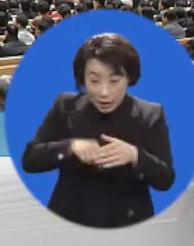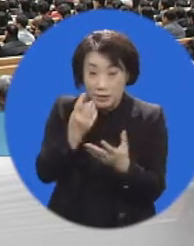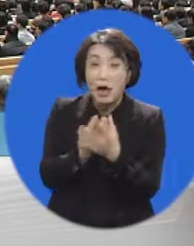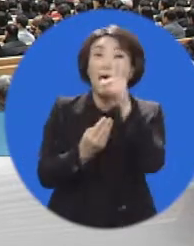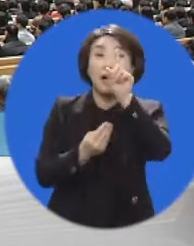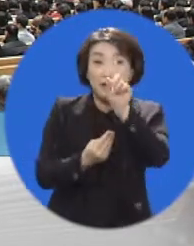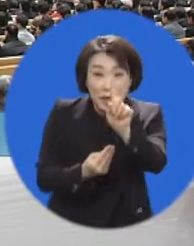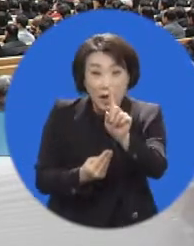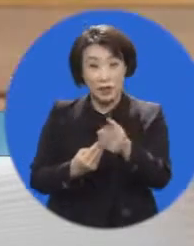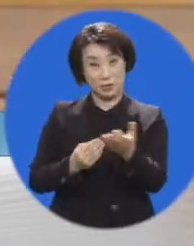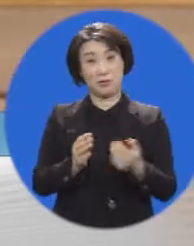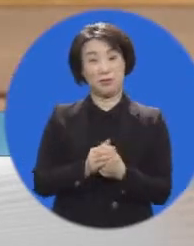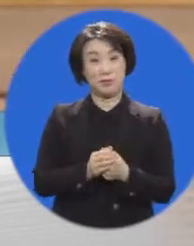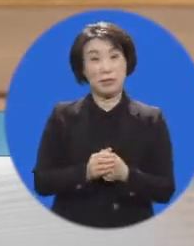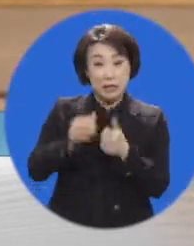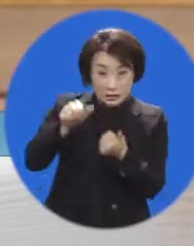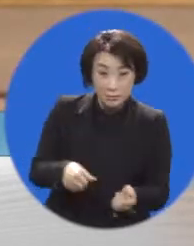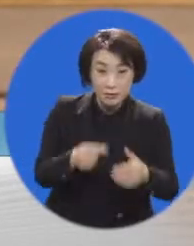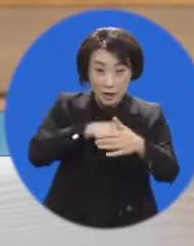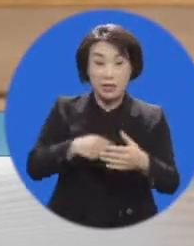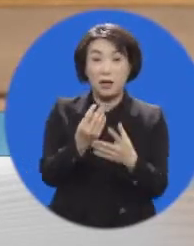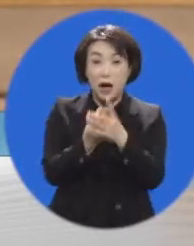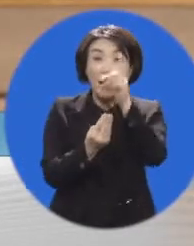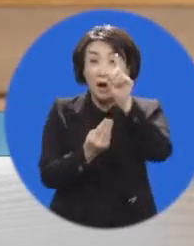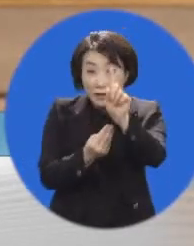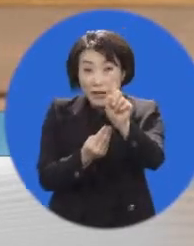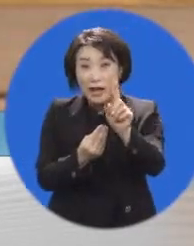하나, 심리 안에서 하나.